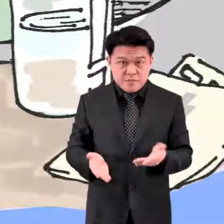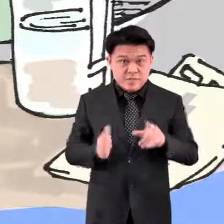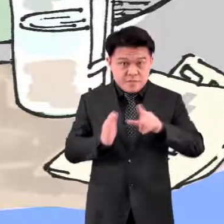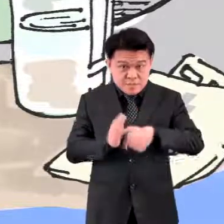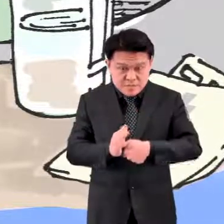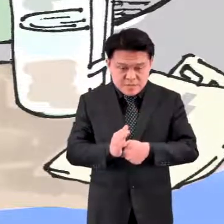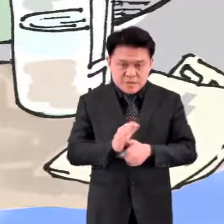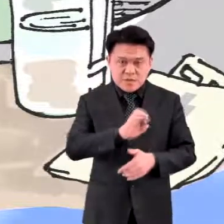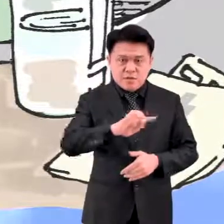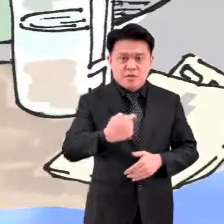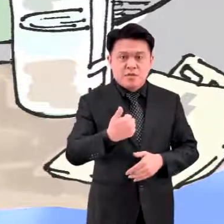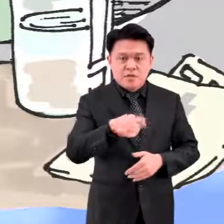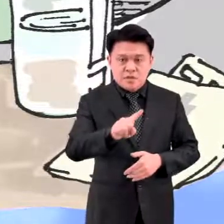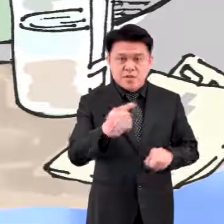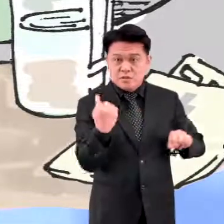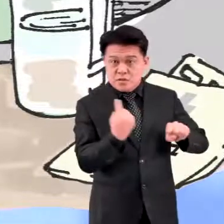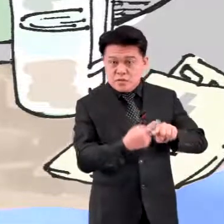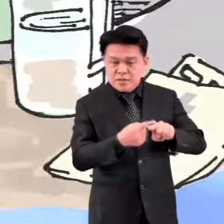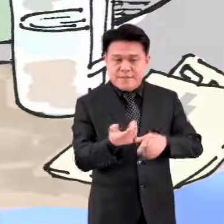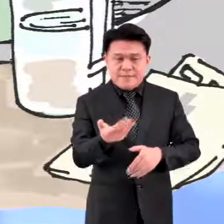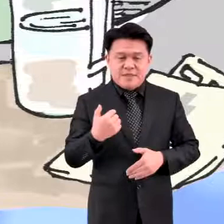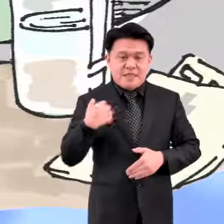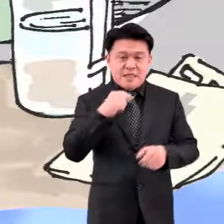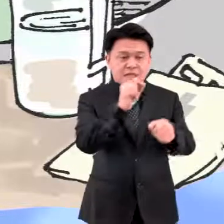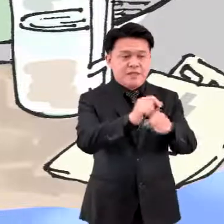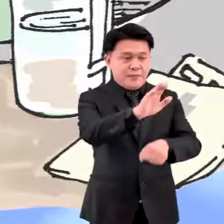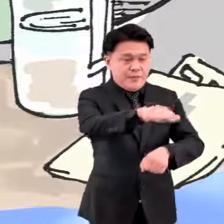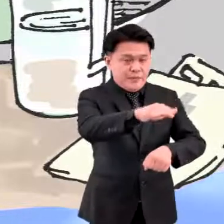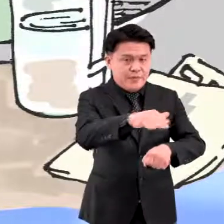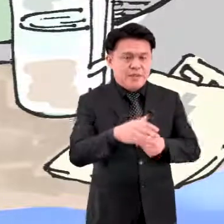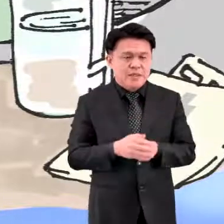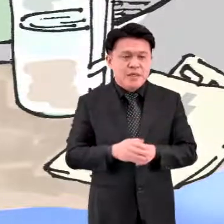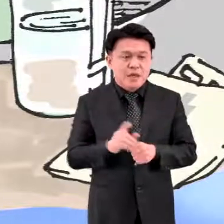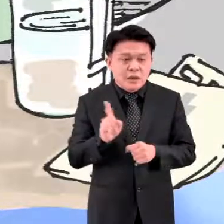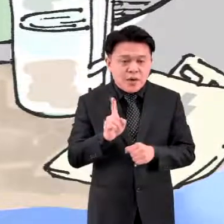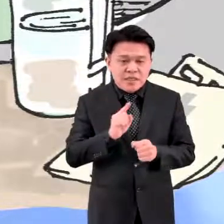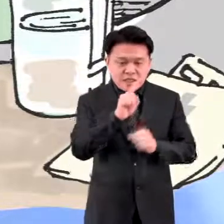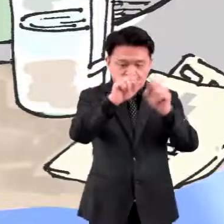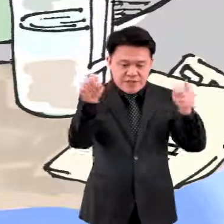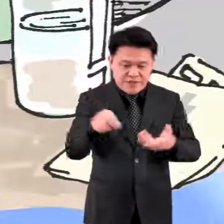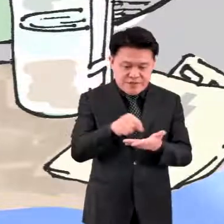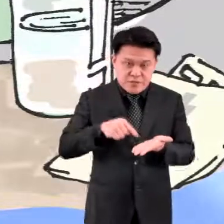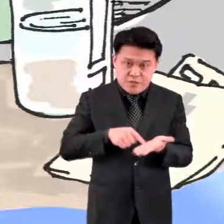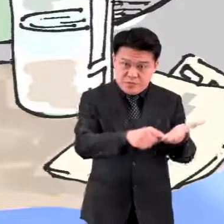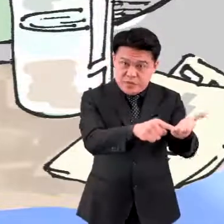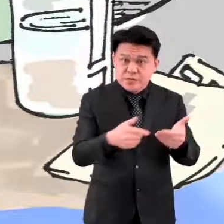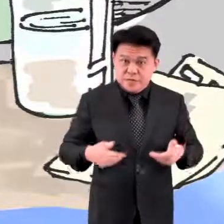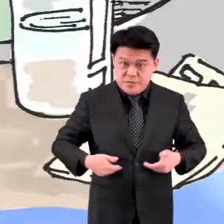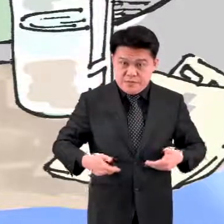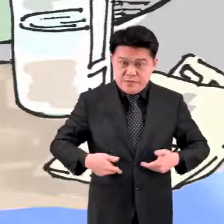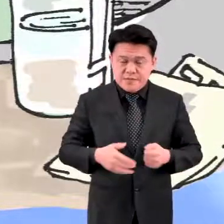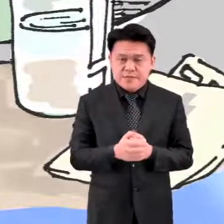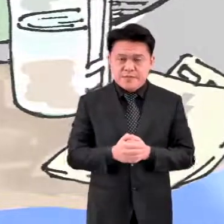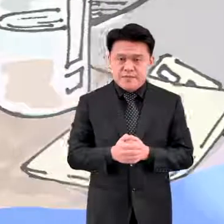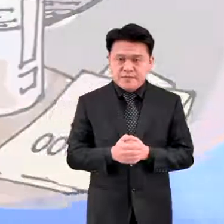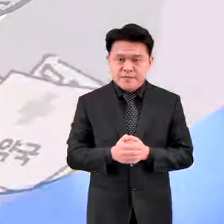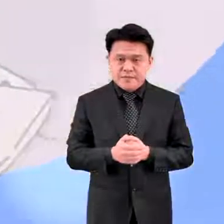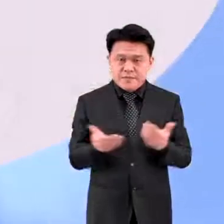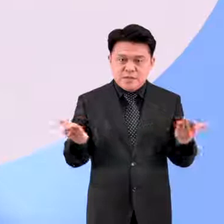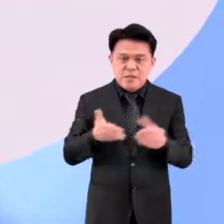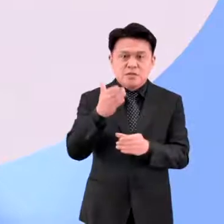병가를 사용할 때에도 연가와 마찬가지로 미리 담당 직원에게 근태 신청서를 꼭 내야